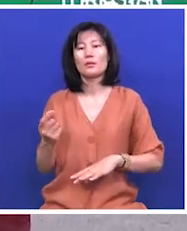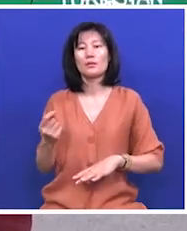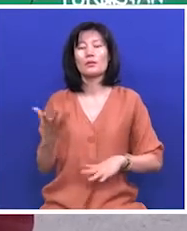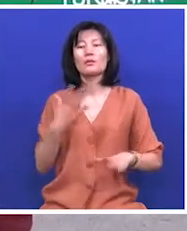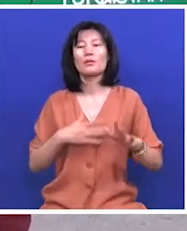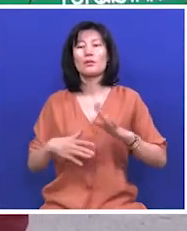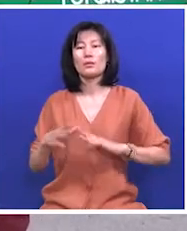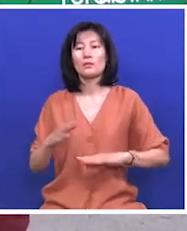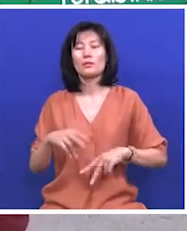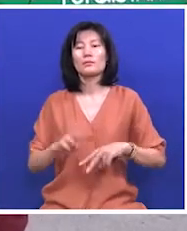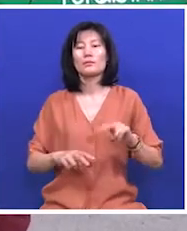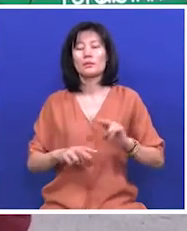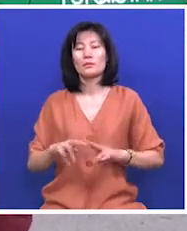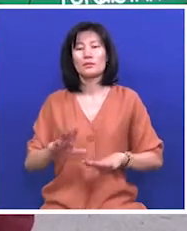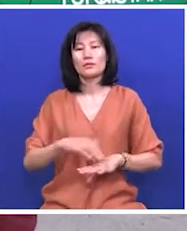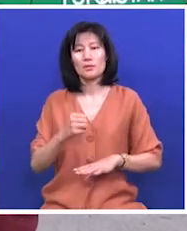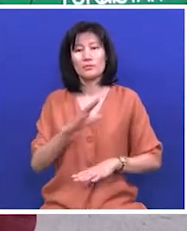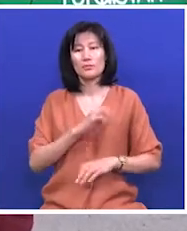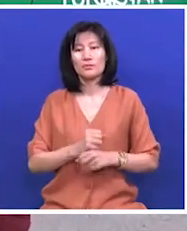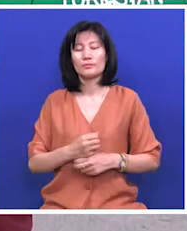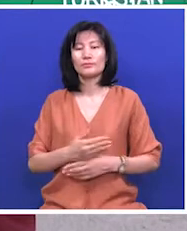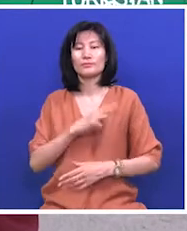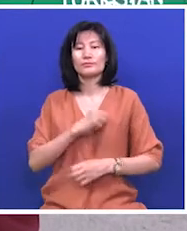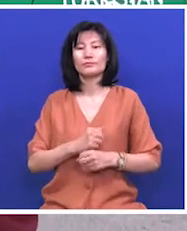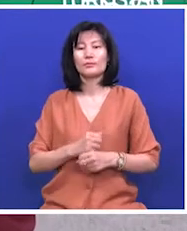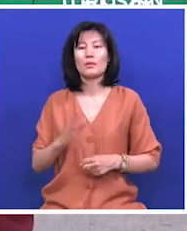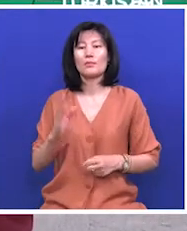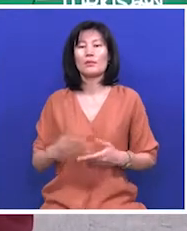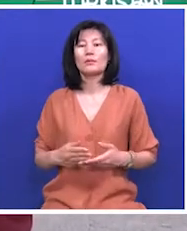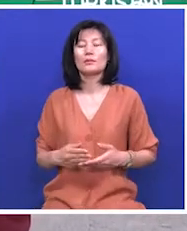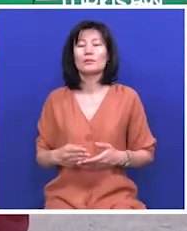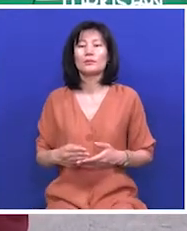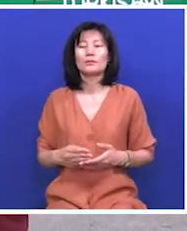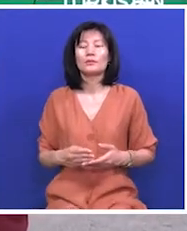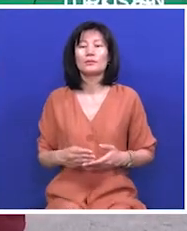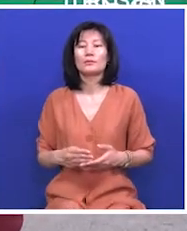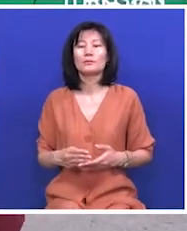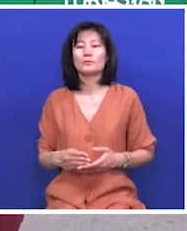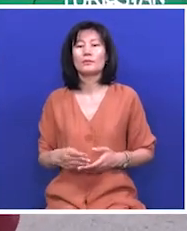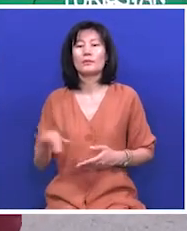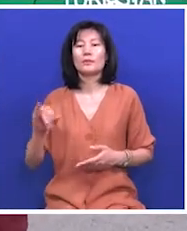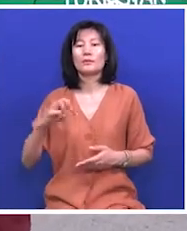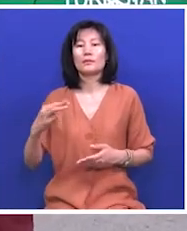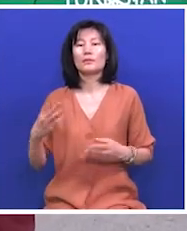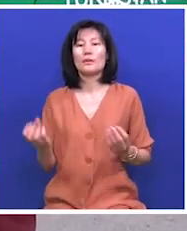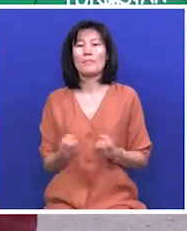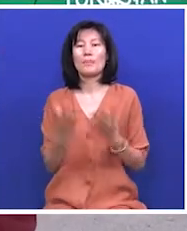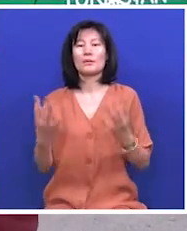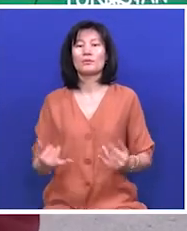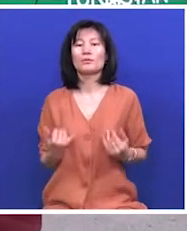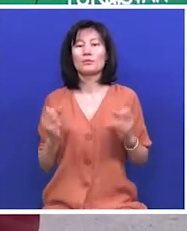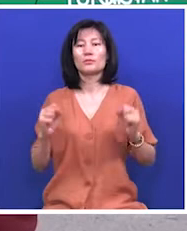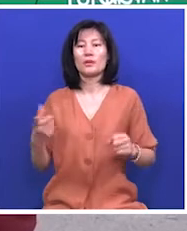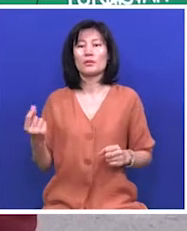кішкентай көңілі көтеру үшін осындай игілік істер, сауап істер істеп жатқан жағдайымыз бар. Сол себептен келе жатқан айт мерекелеріңіз құтты